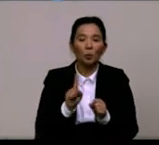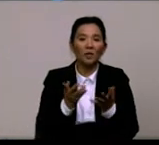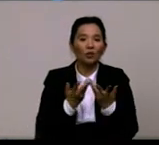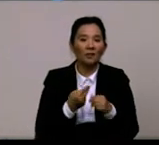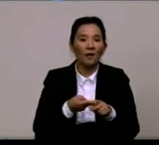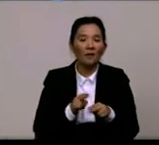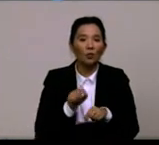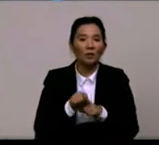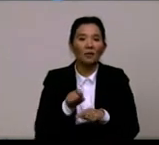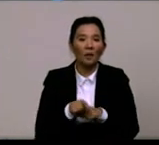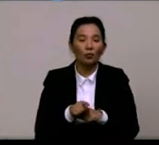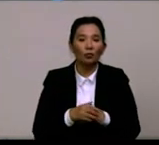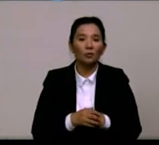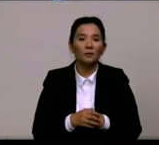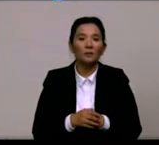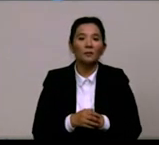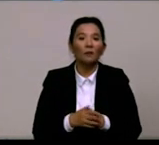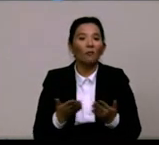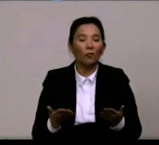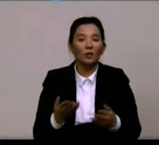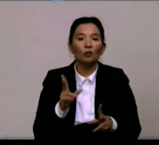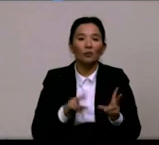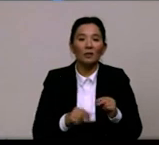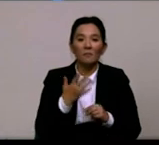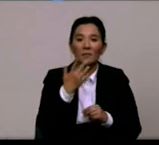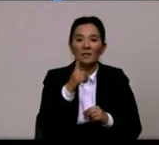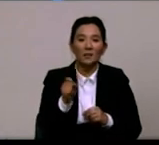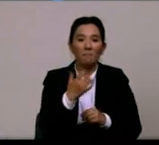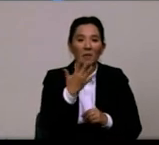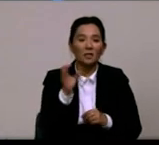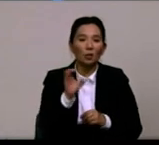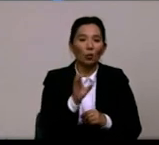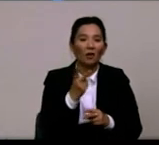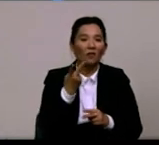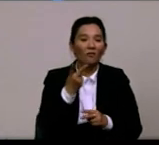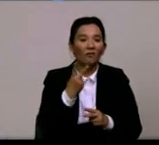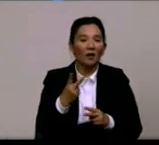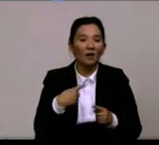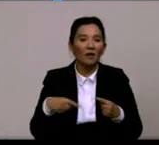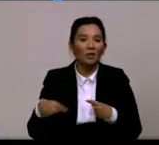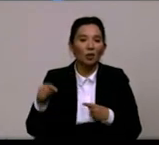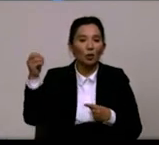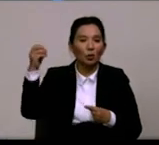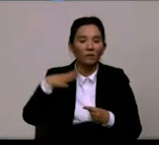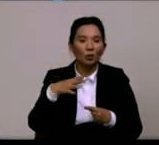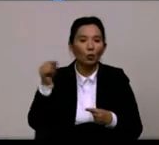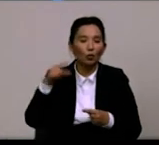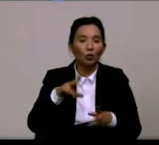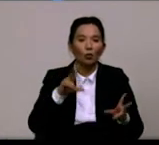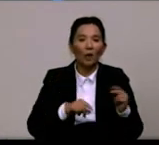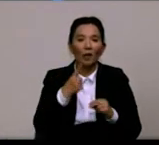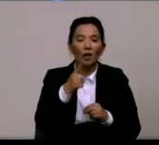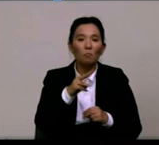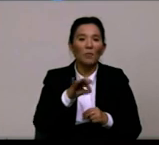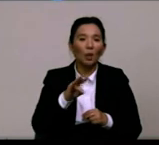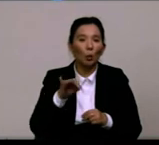решить эту задачу? Вот. То есть за 5 секунд 2 раза излучает свет. За 1 минуту, в 1